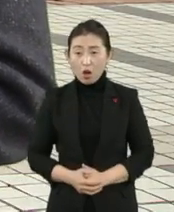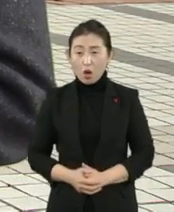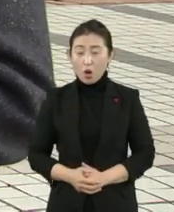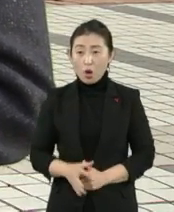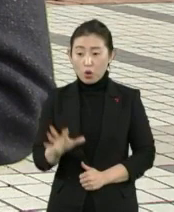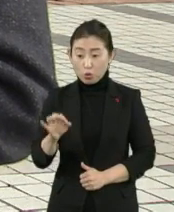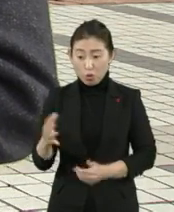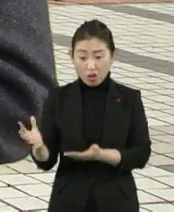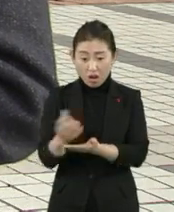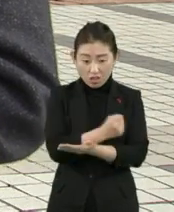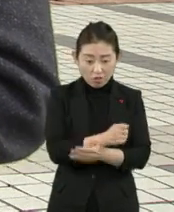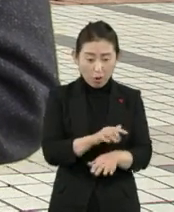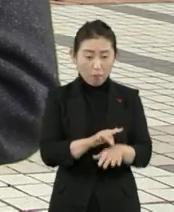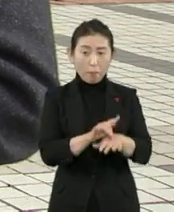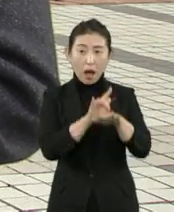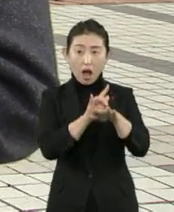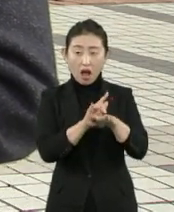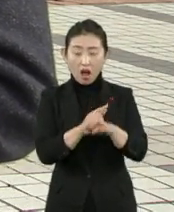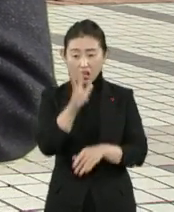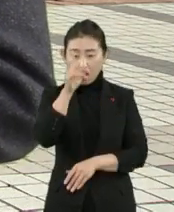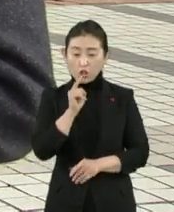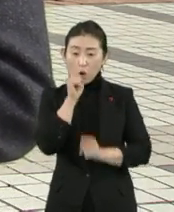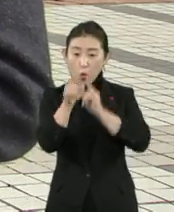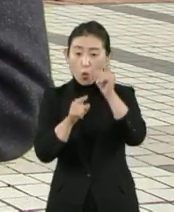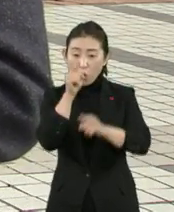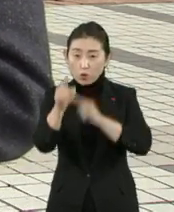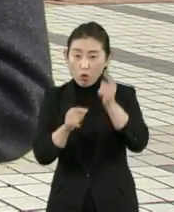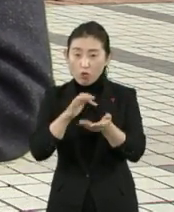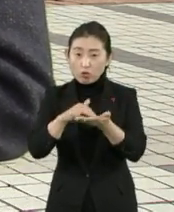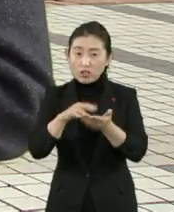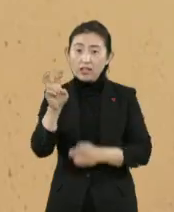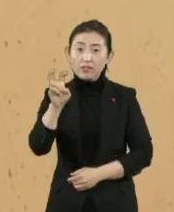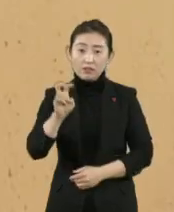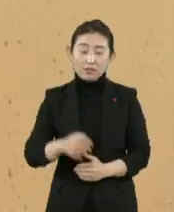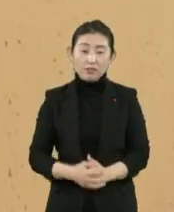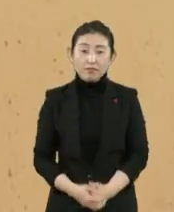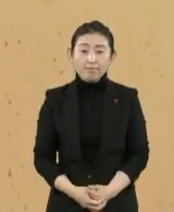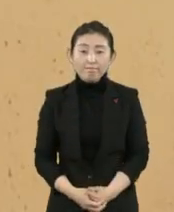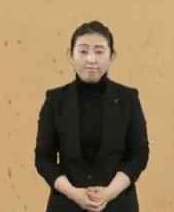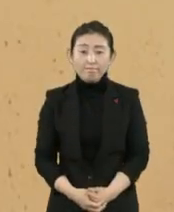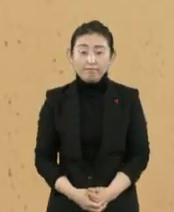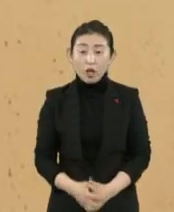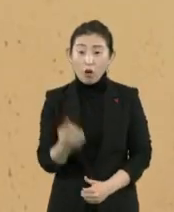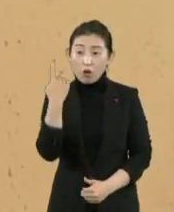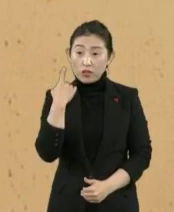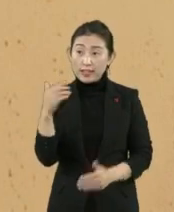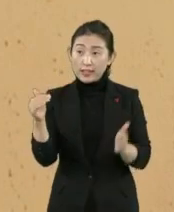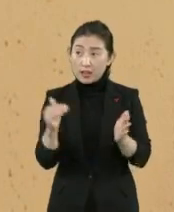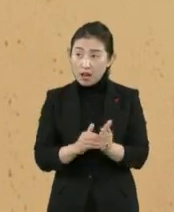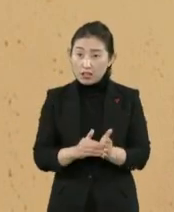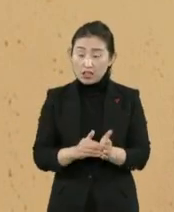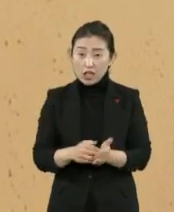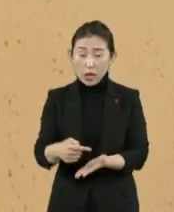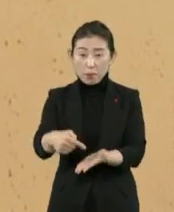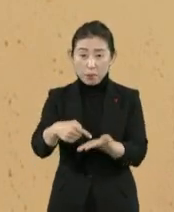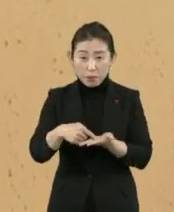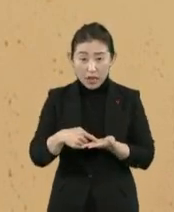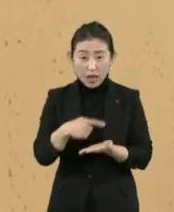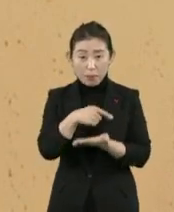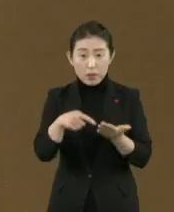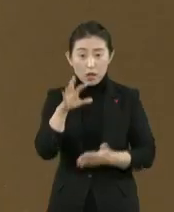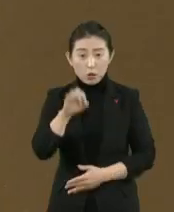받고 사라졌다며 20여 건의 고소장이 경찰에 접수됐습니다. 어제까지 10억 원이었던 피해